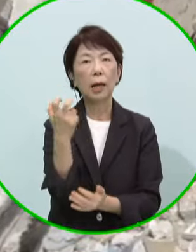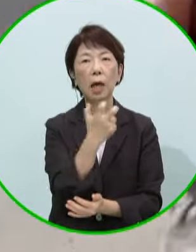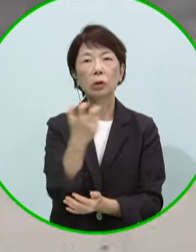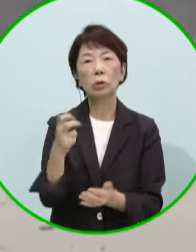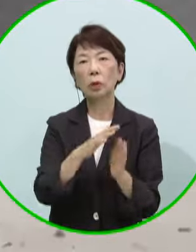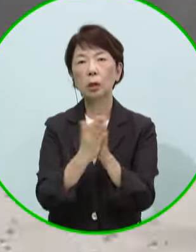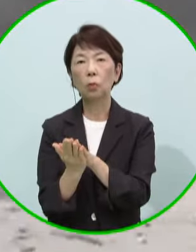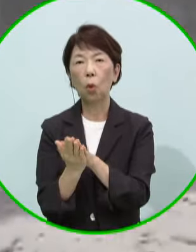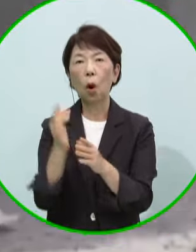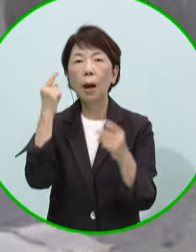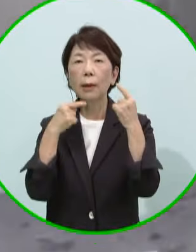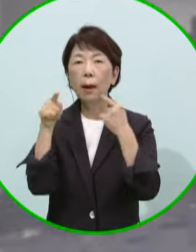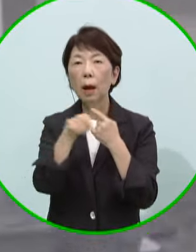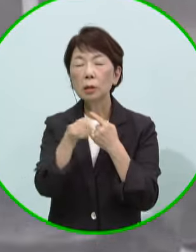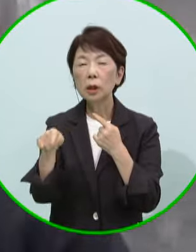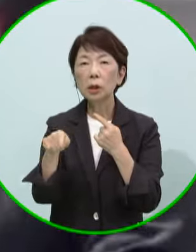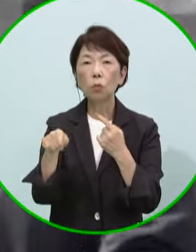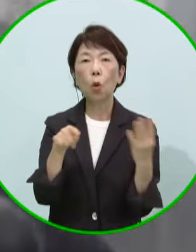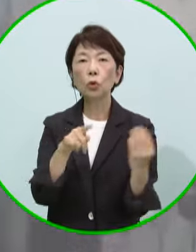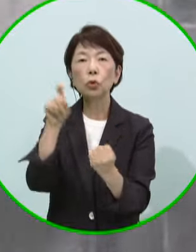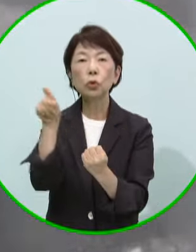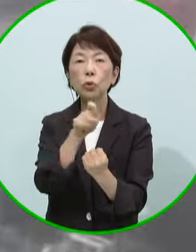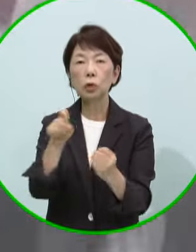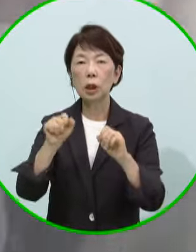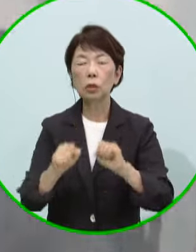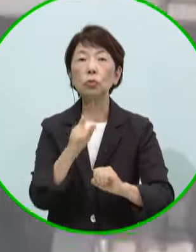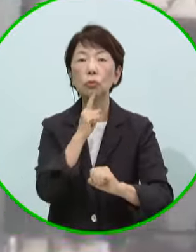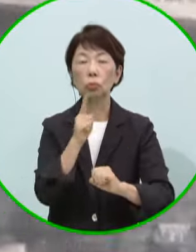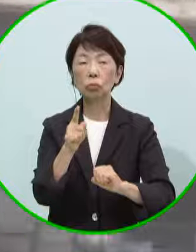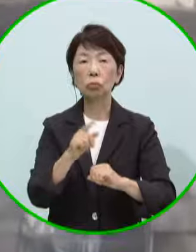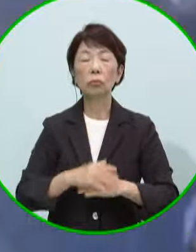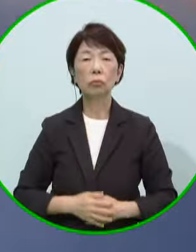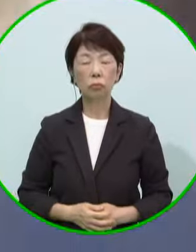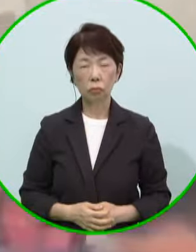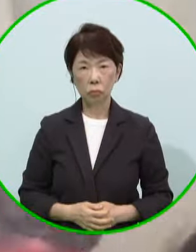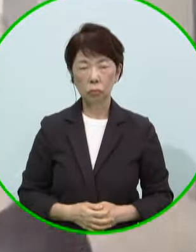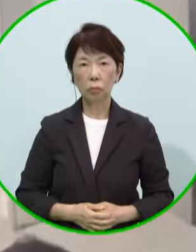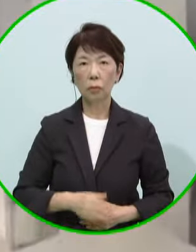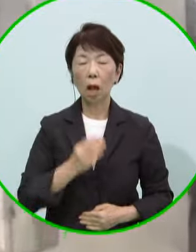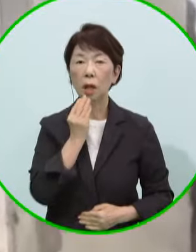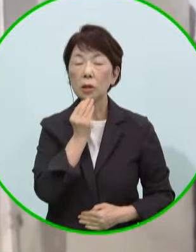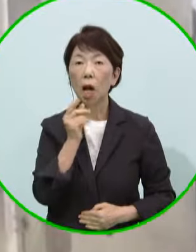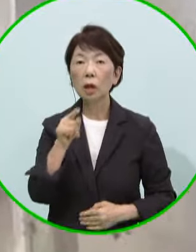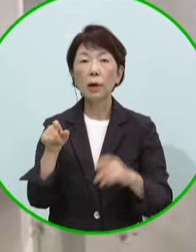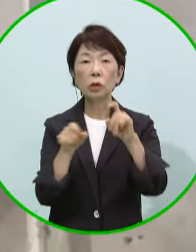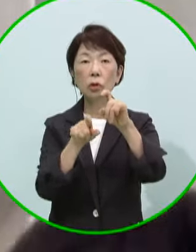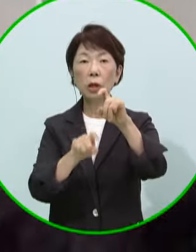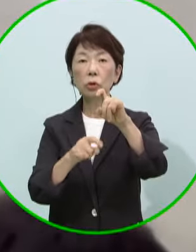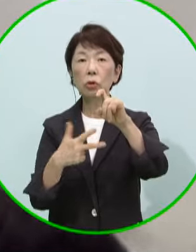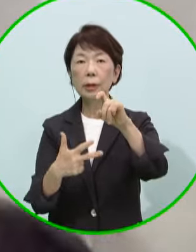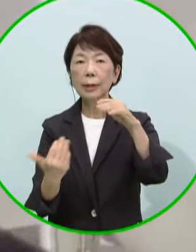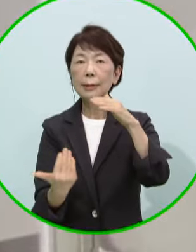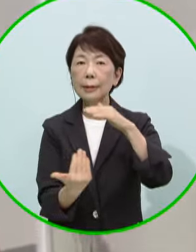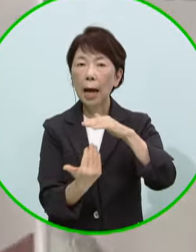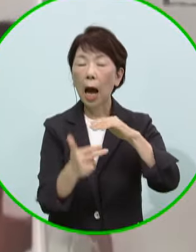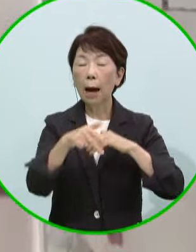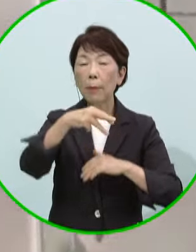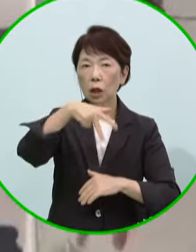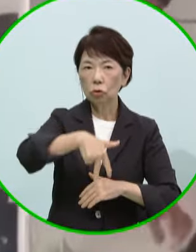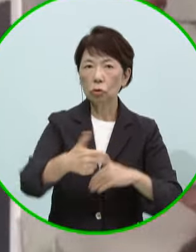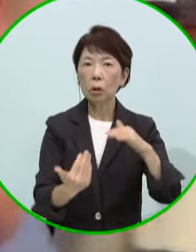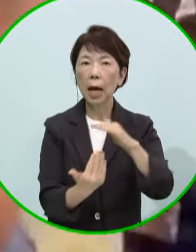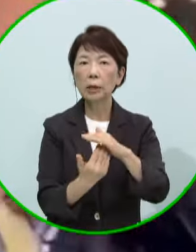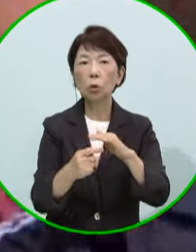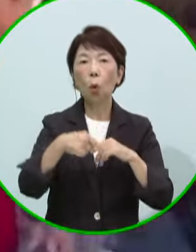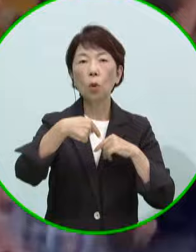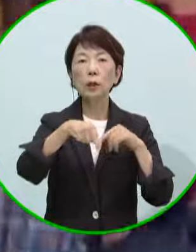死亡し、けが人は数十人に上っています。イスラエルは17日にハマスの最高指導者